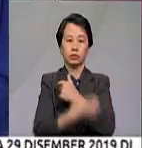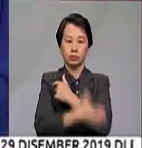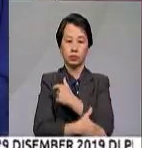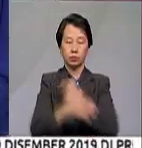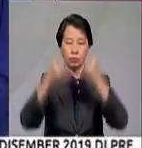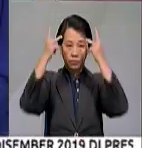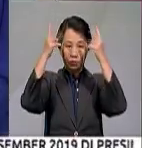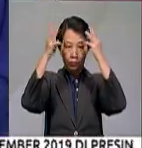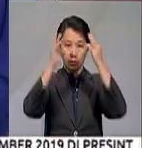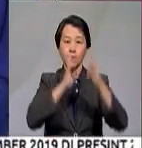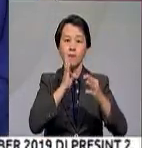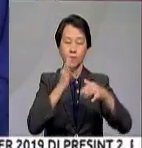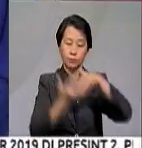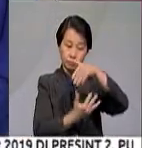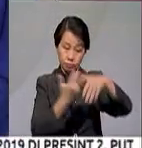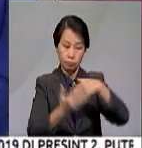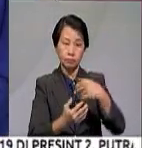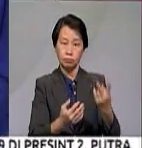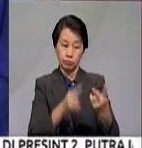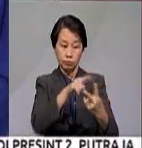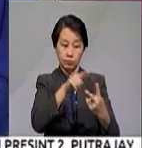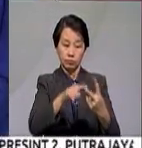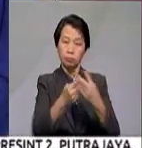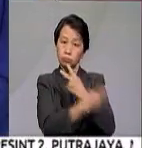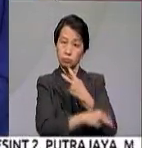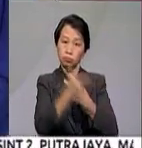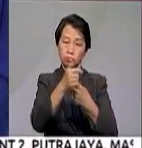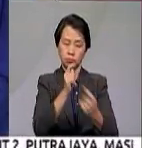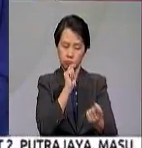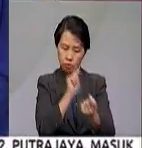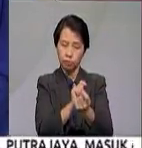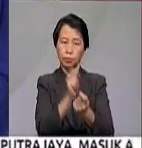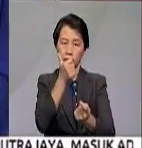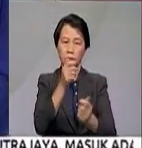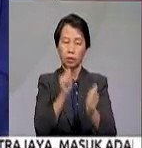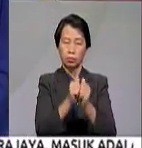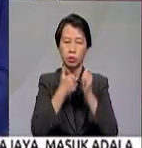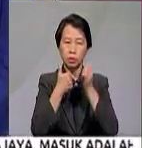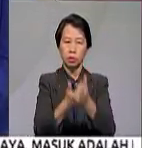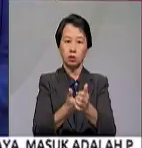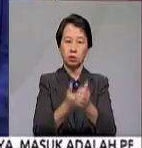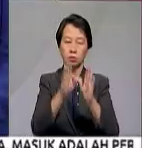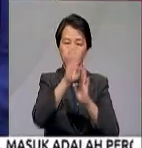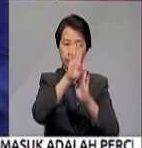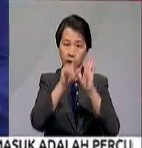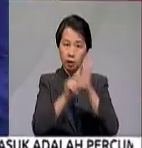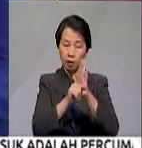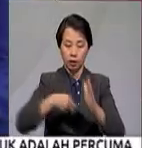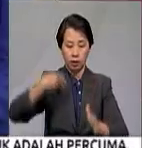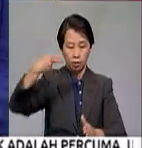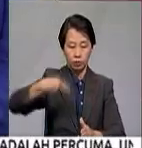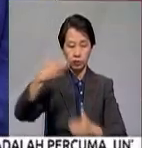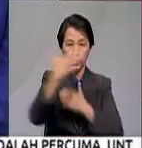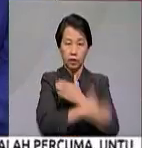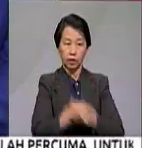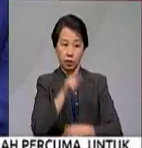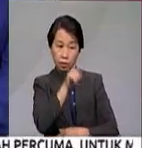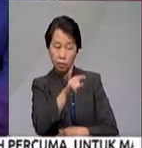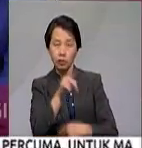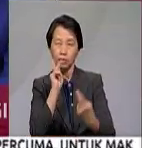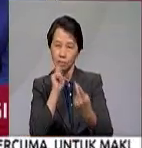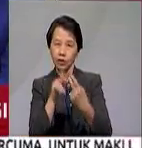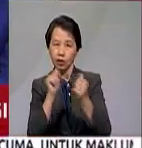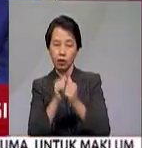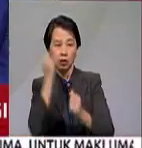Menteri menyifatkan kolaborasi itu sebagai satu pendekatan tepat berdasarkan latar belakang sejarah negara itu yang sinonim